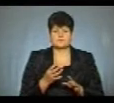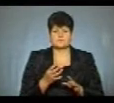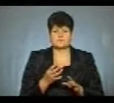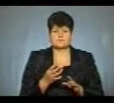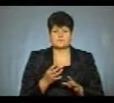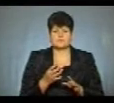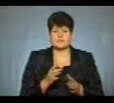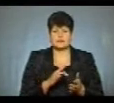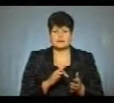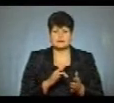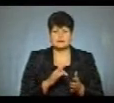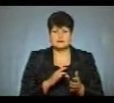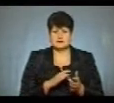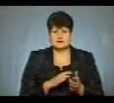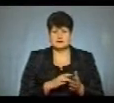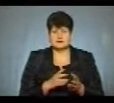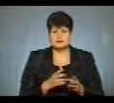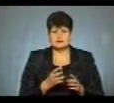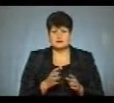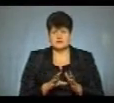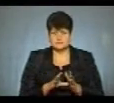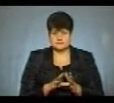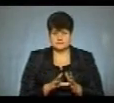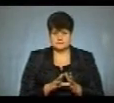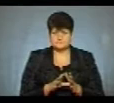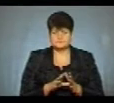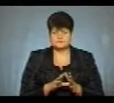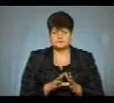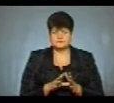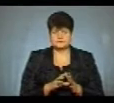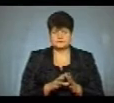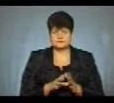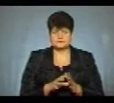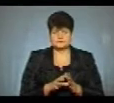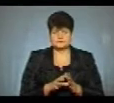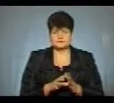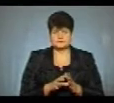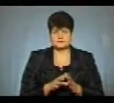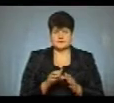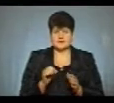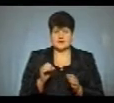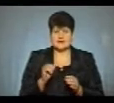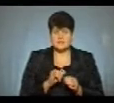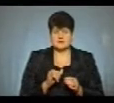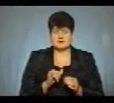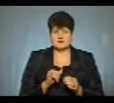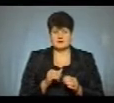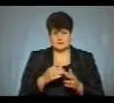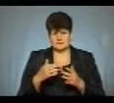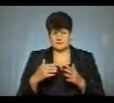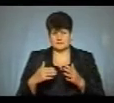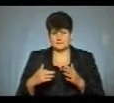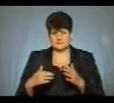мається централізоване опалення, далі електроенергія для освітлення і